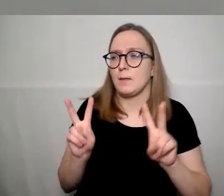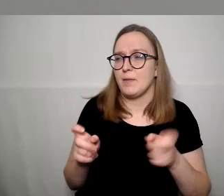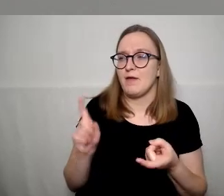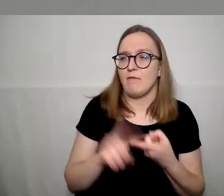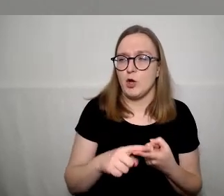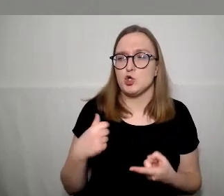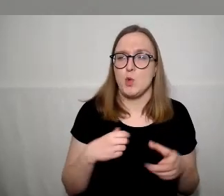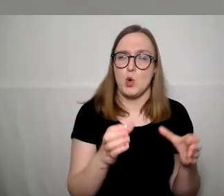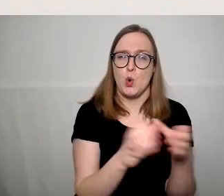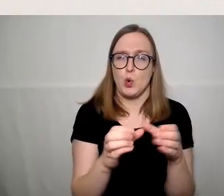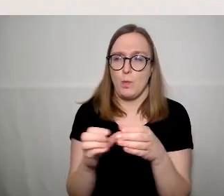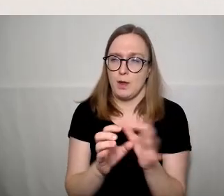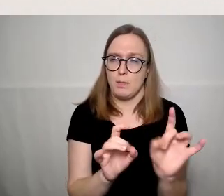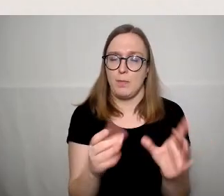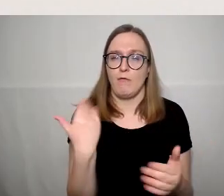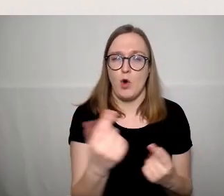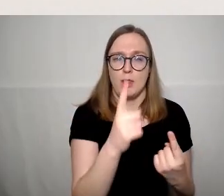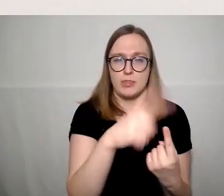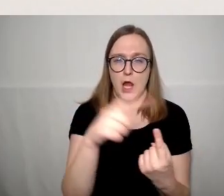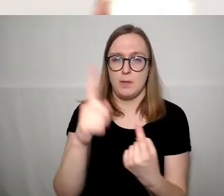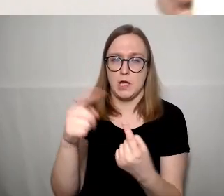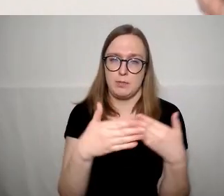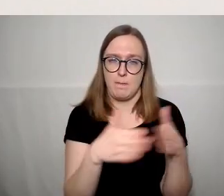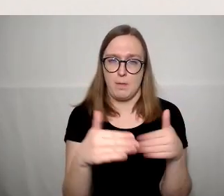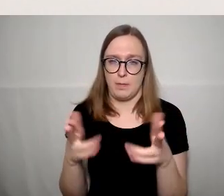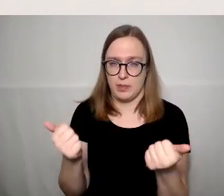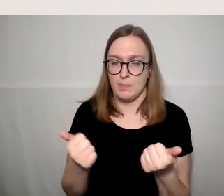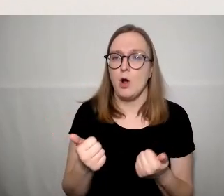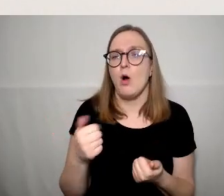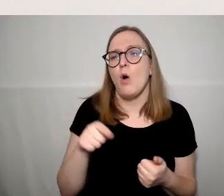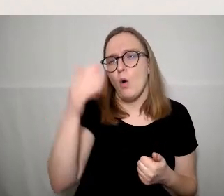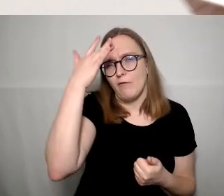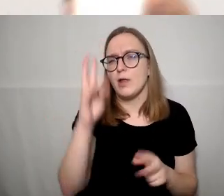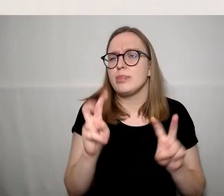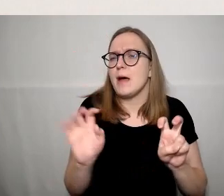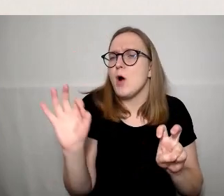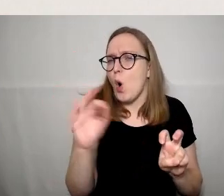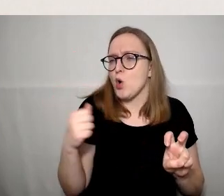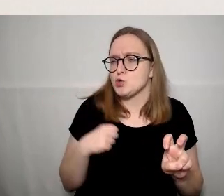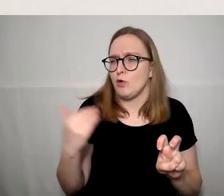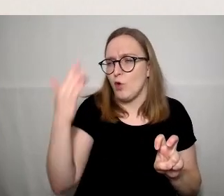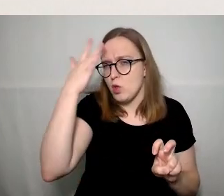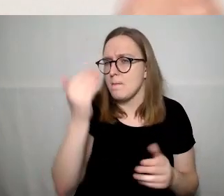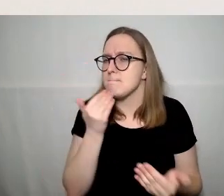grupių tarybos. O kokiais klausimais jūsų manimų reiktų atsiklausti gyventojų nuomonės prieš priimant sprendimą, kalbant apie